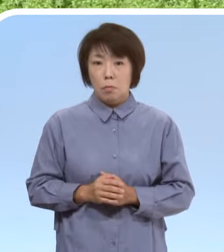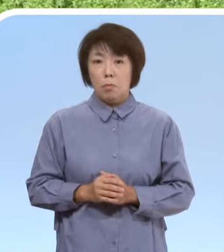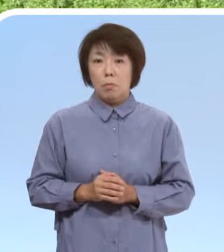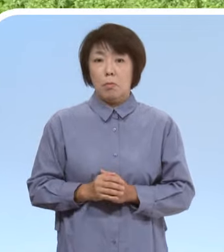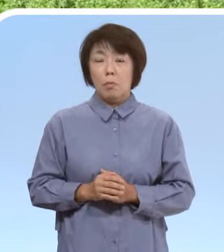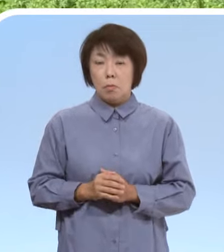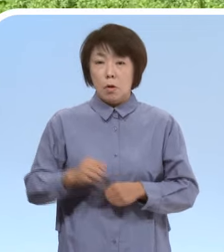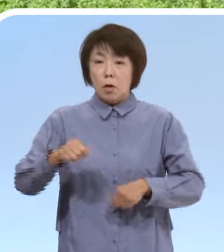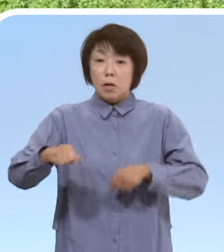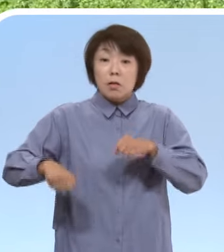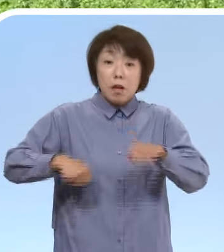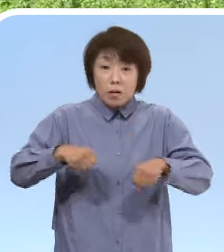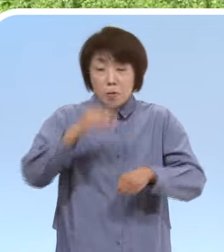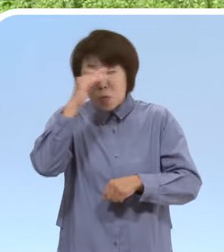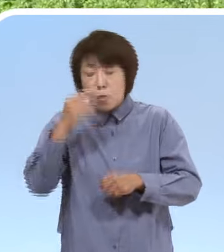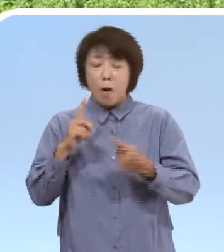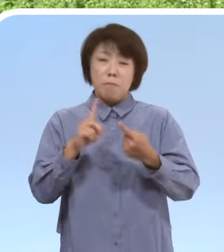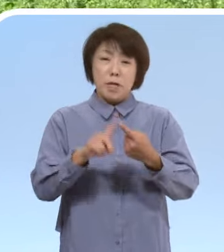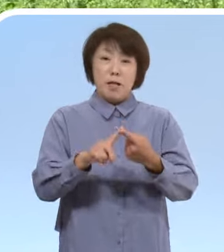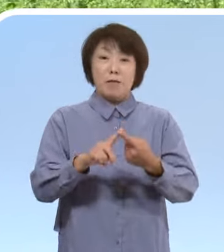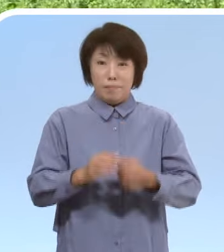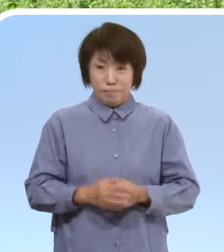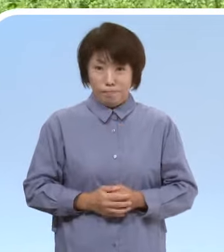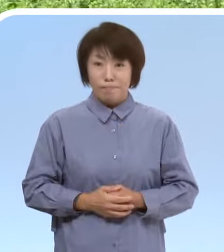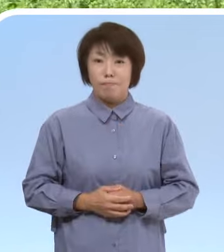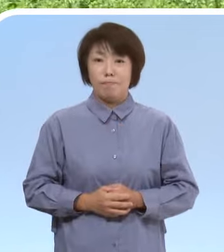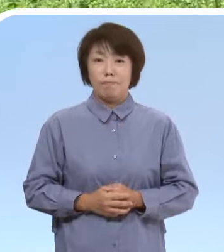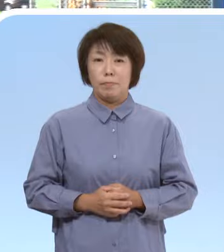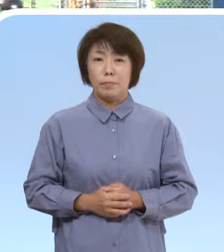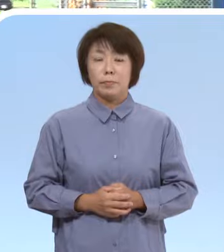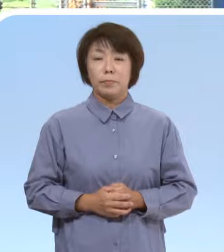て、サイクリングに最適なんですよ。